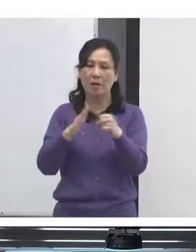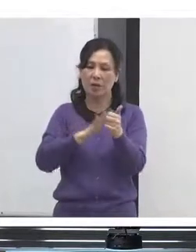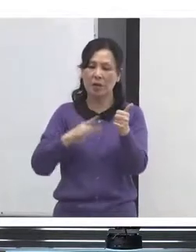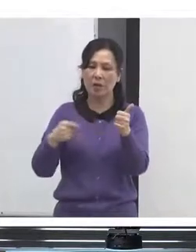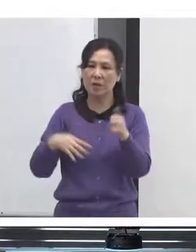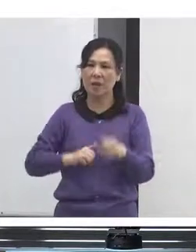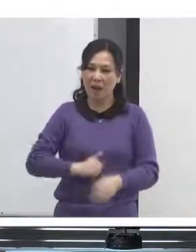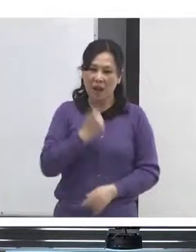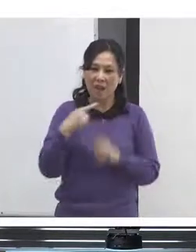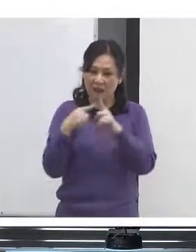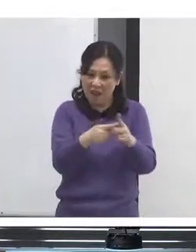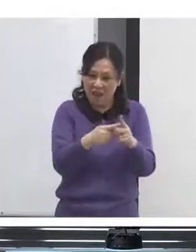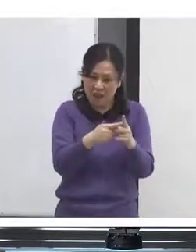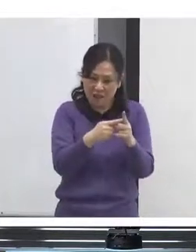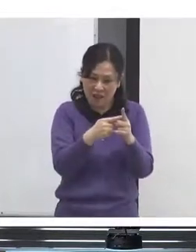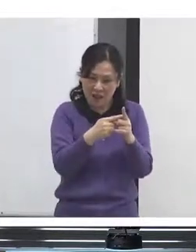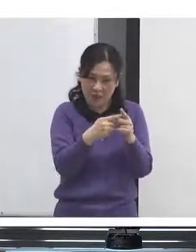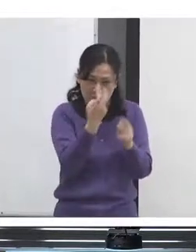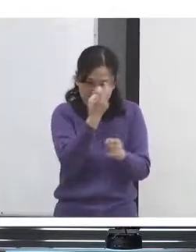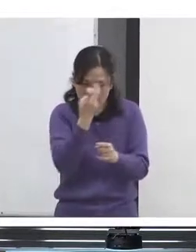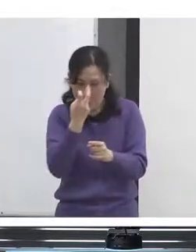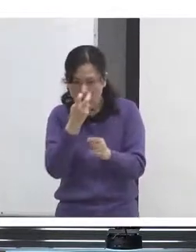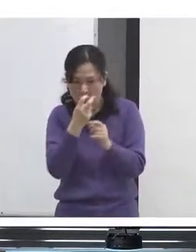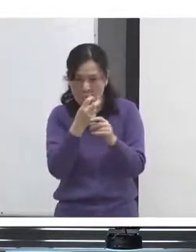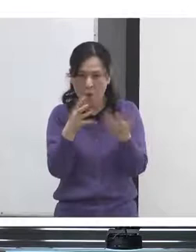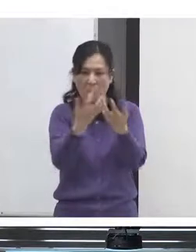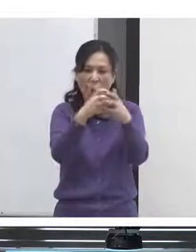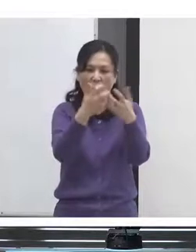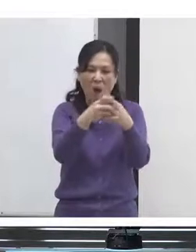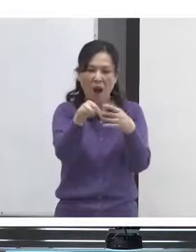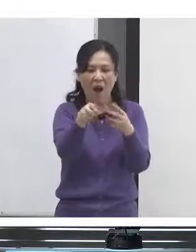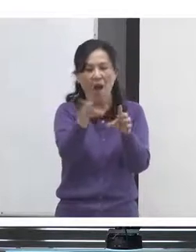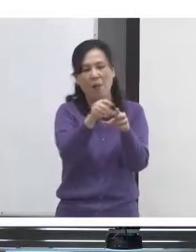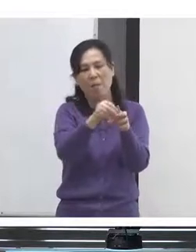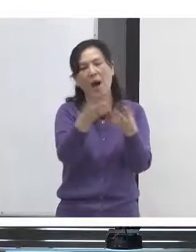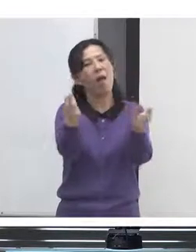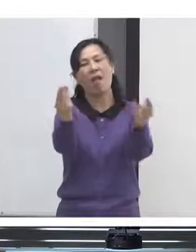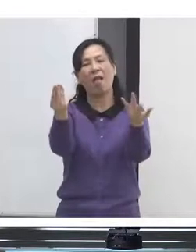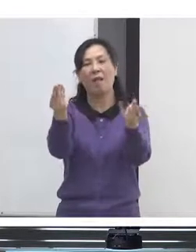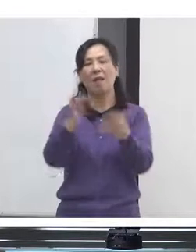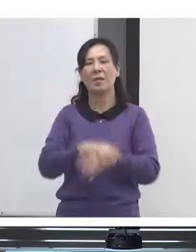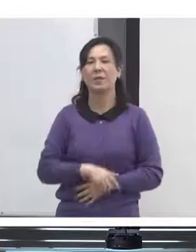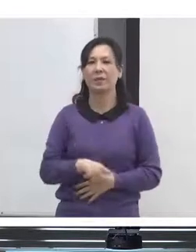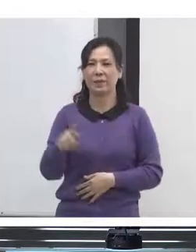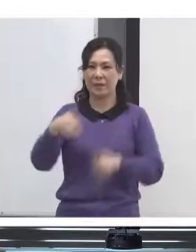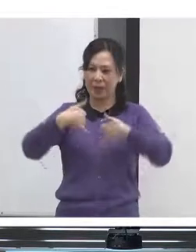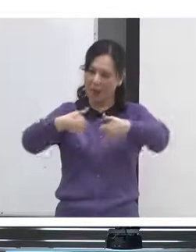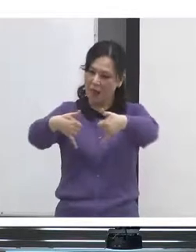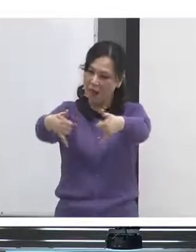测，就是并没有真正的 sensor 资料进来，而是用道路